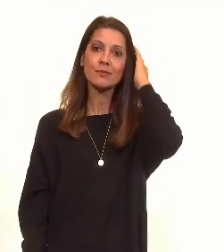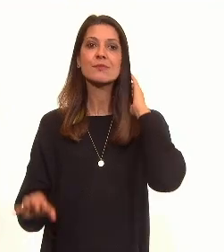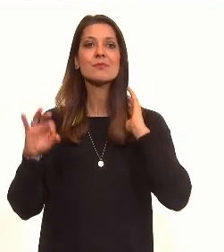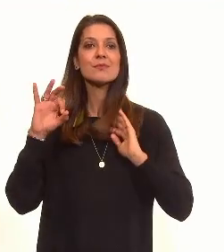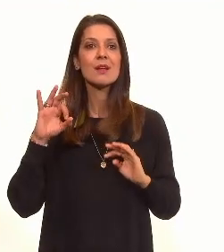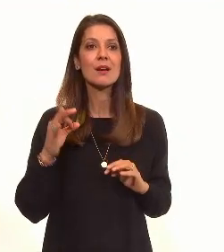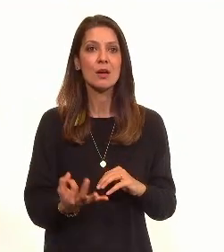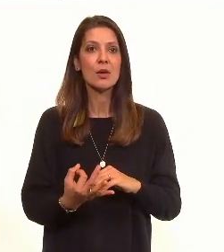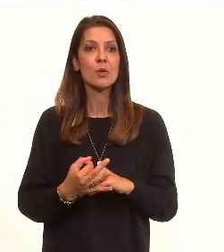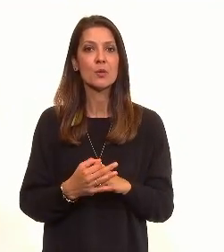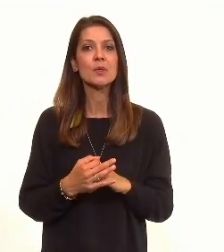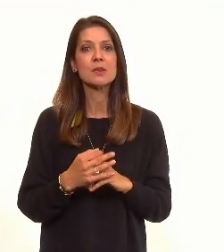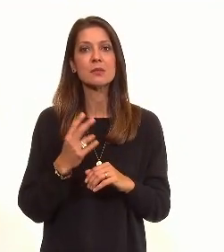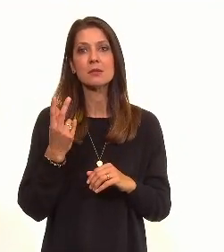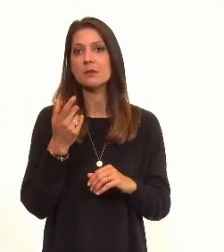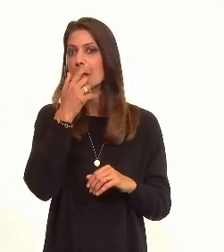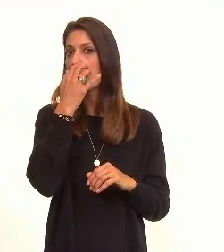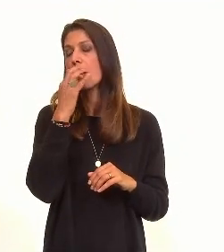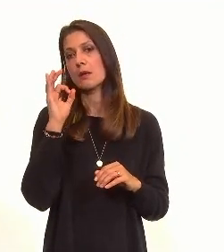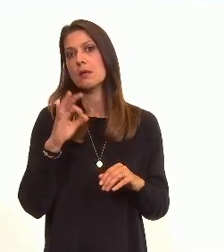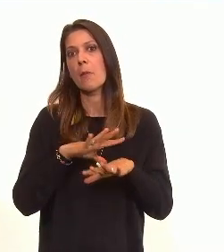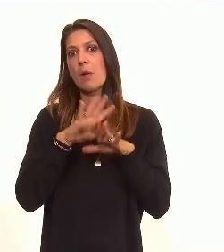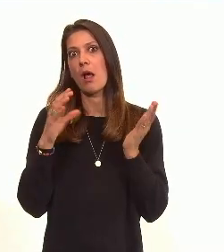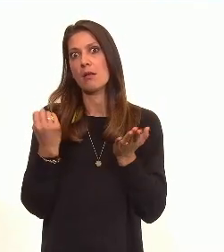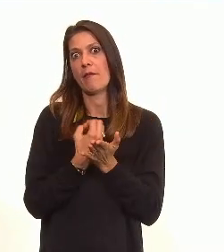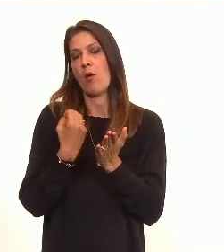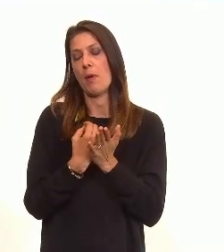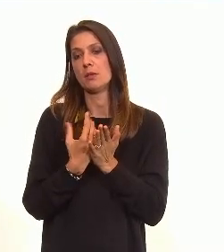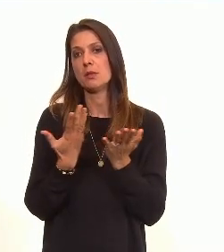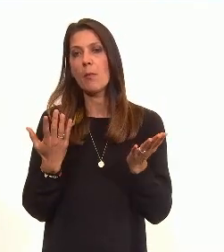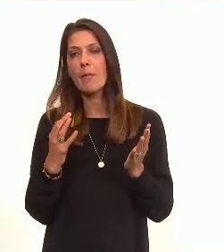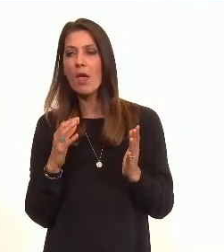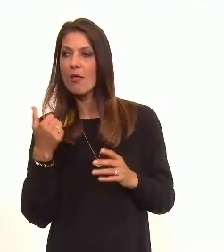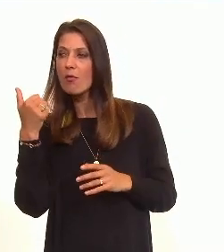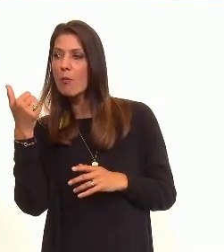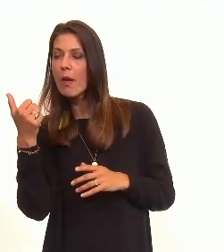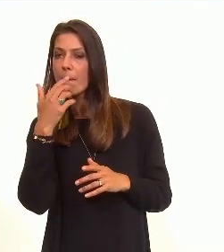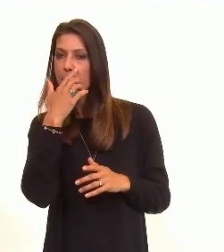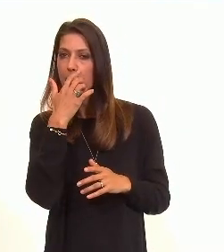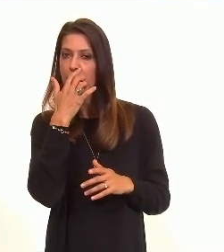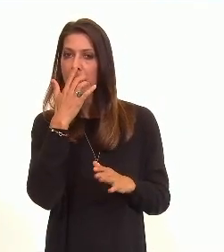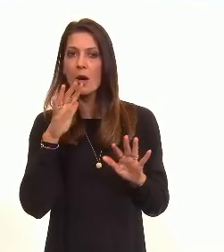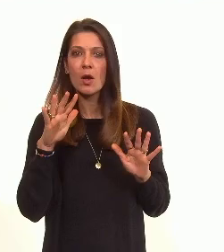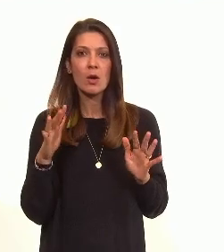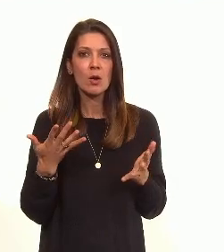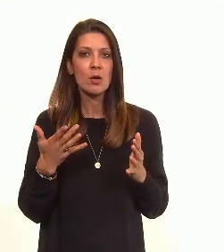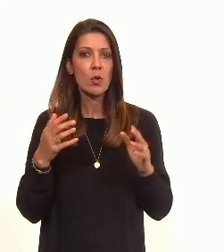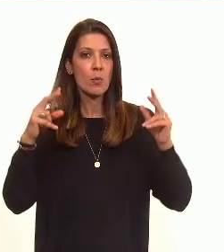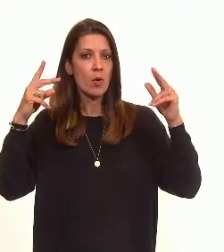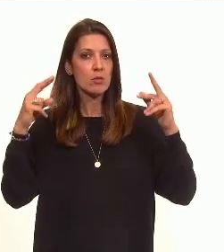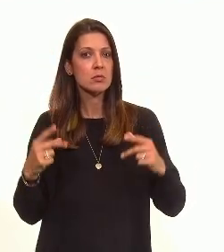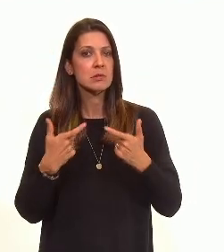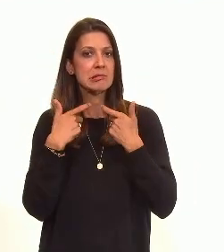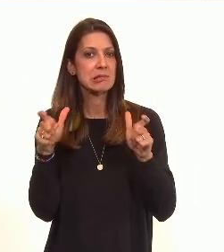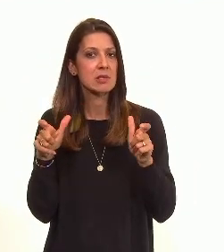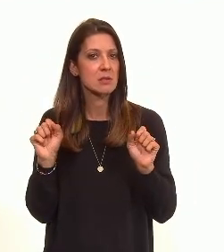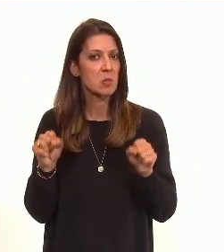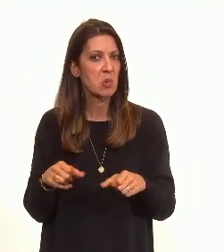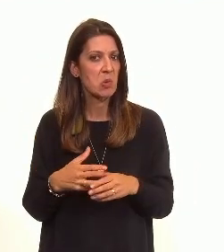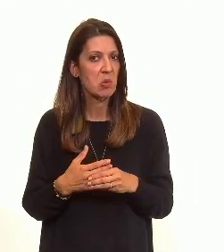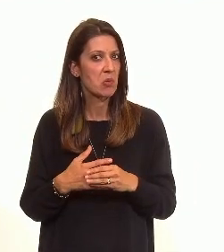ville, c'est le conseil de quartier. Le conseil de quartier est facultatif pour les villes de plus de 20 000 habitants. Il est obligatoire au-dessus de 80 000